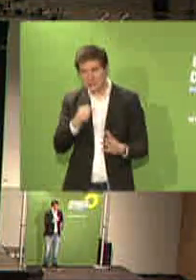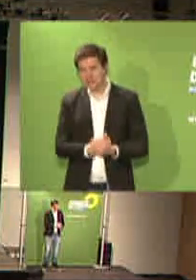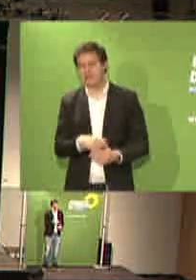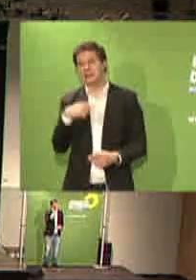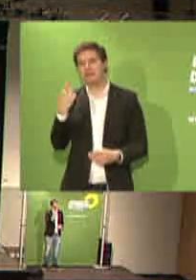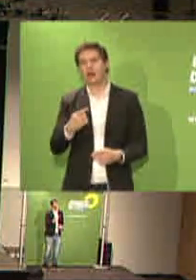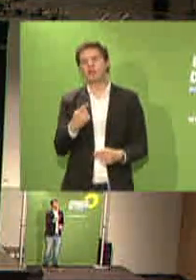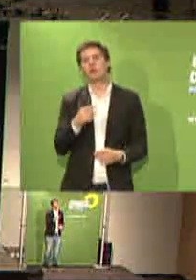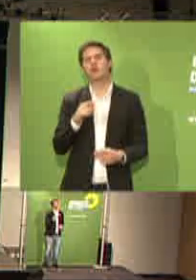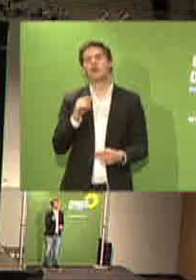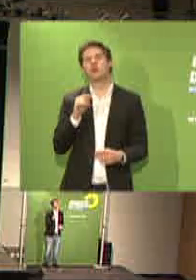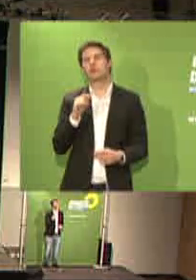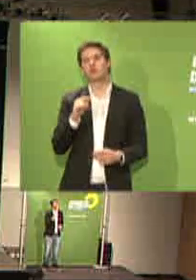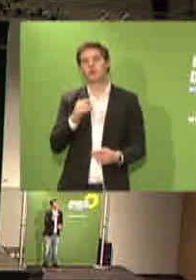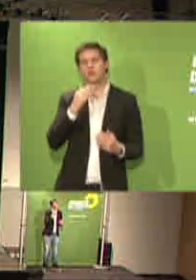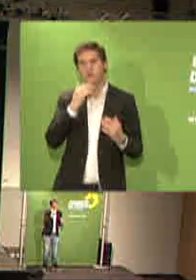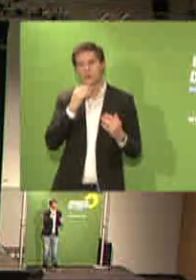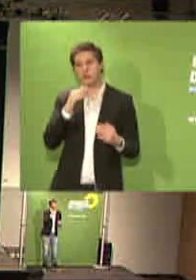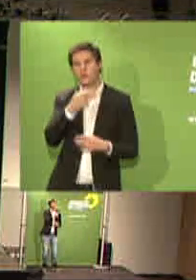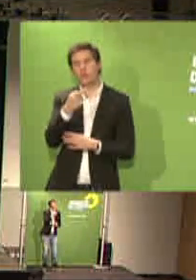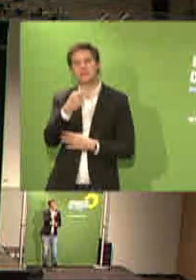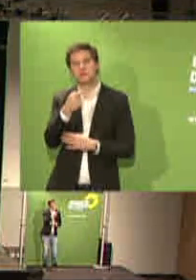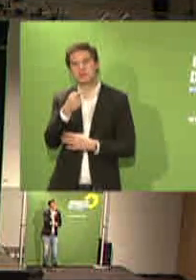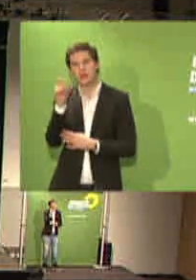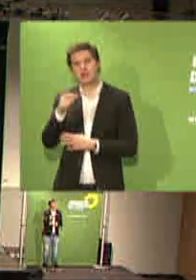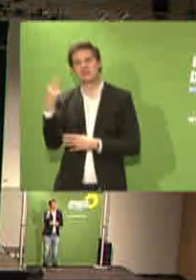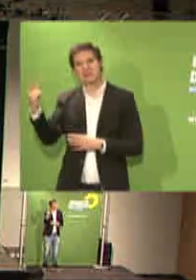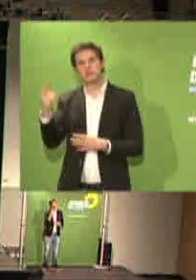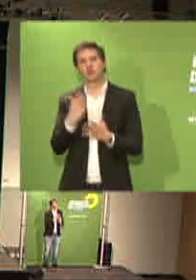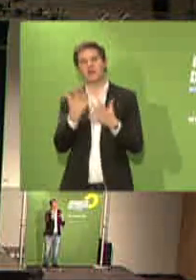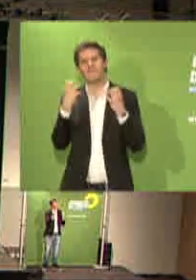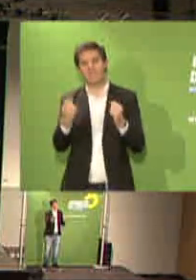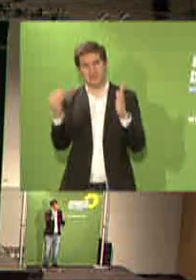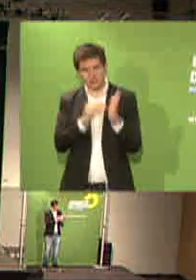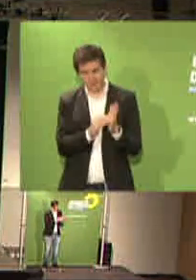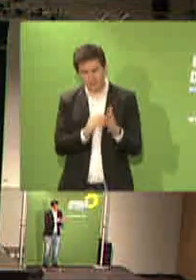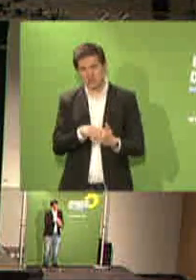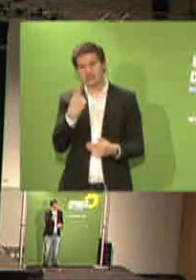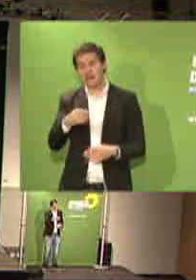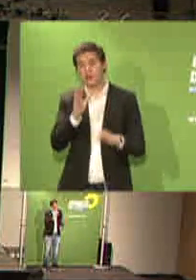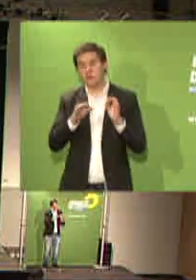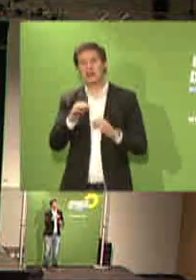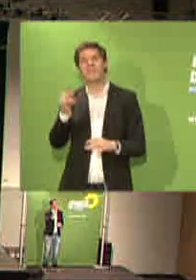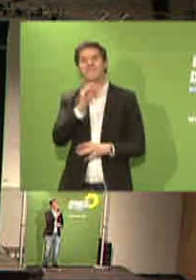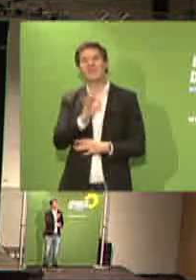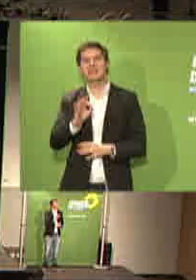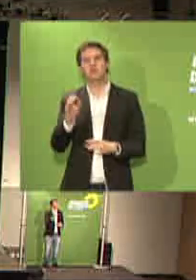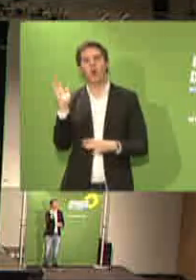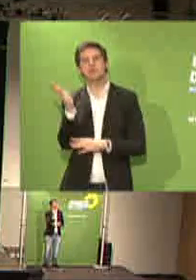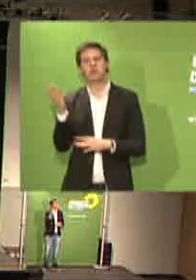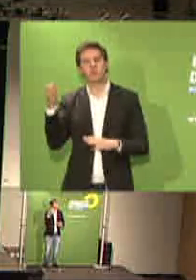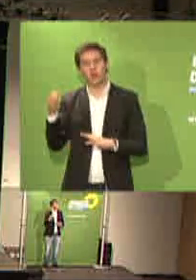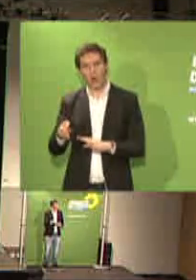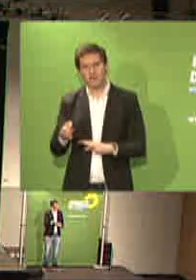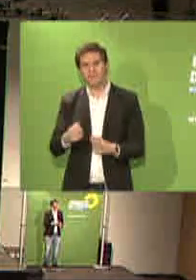wir gelost, dann kommt Norwich Rüße als gesetzter Redebeitrag. Dann ist gelost Friedrich Ostendorf, KV Unna. Dann